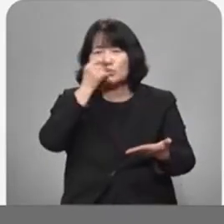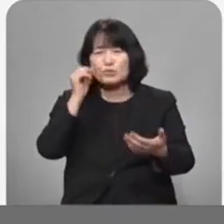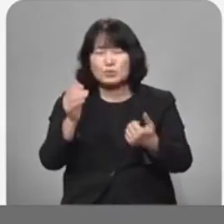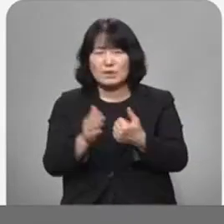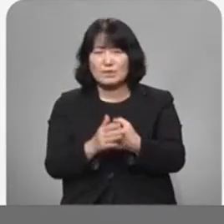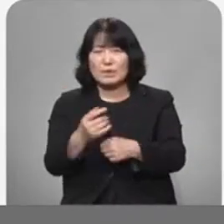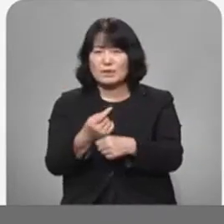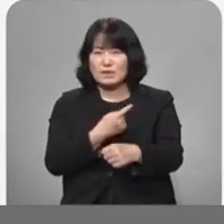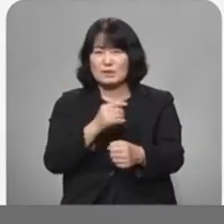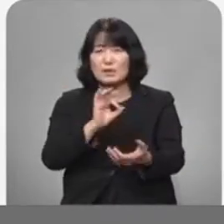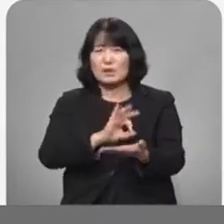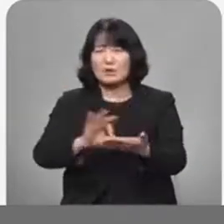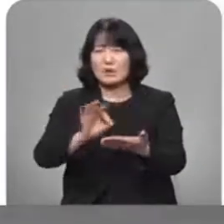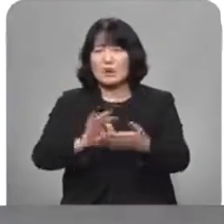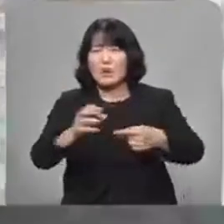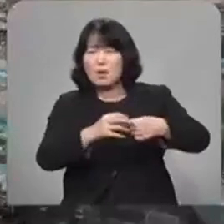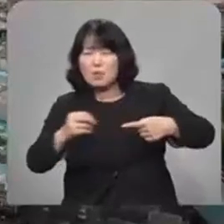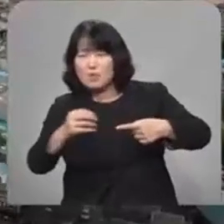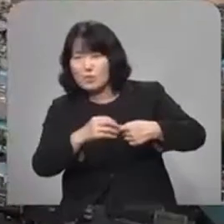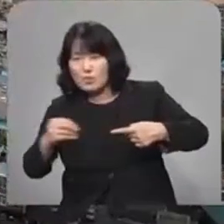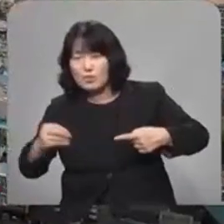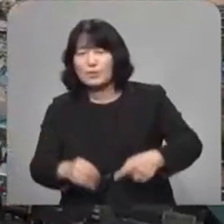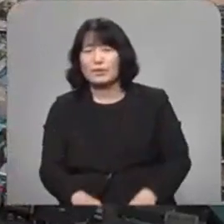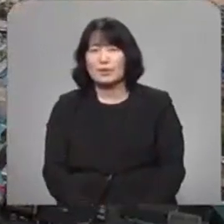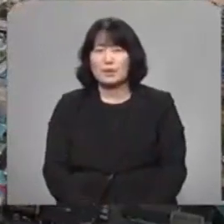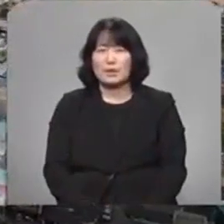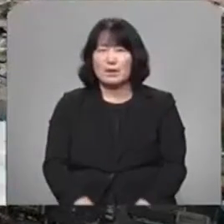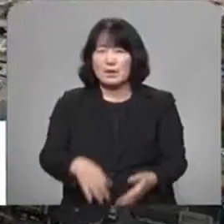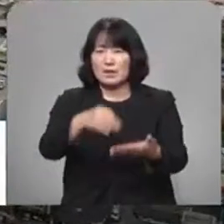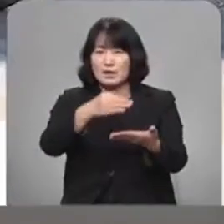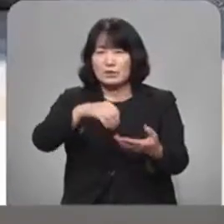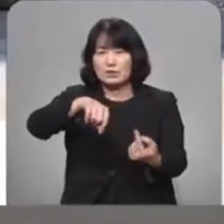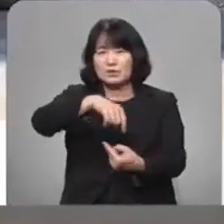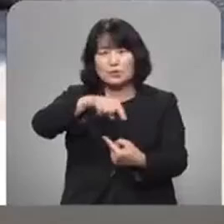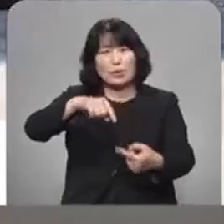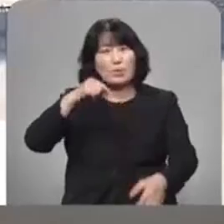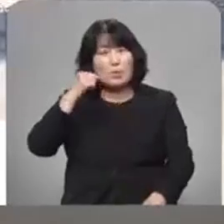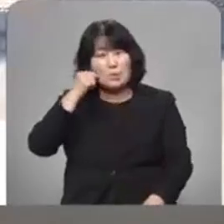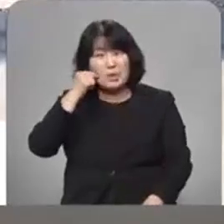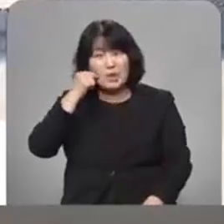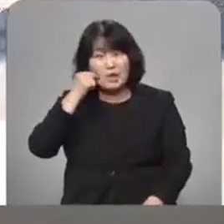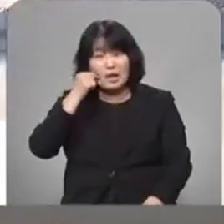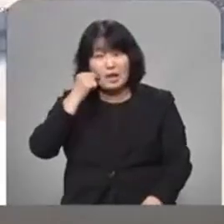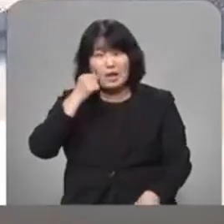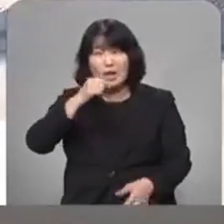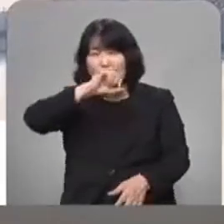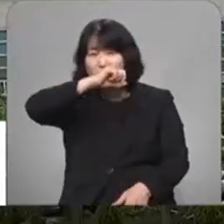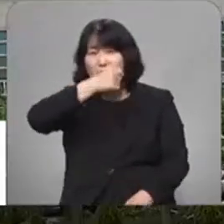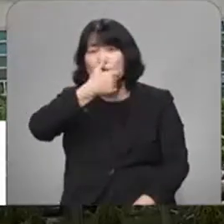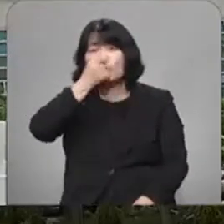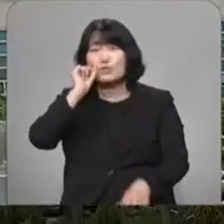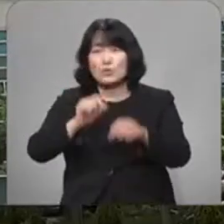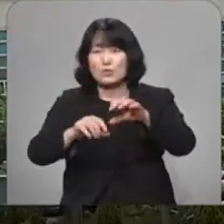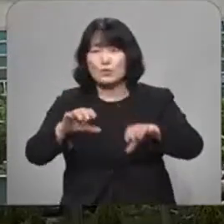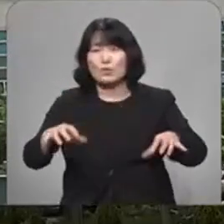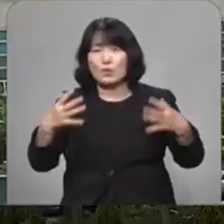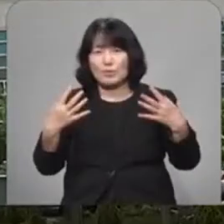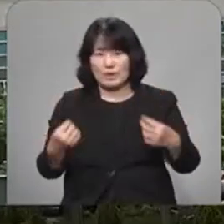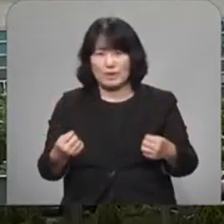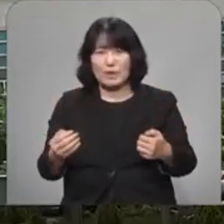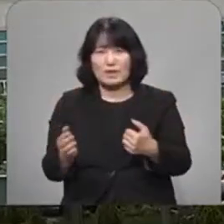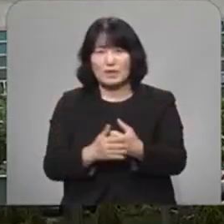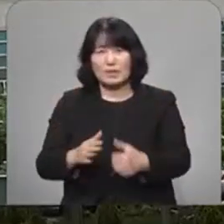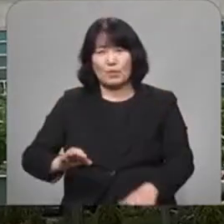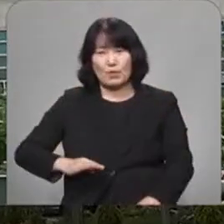지난해 많이 쓴 결과입니다 애초에 기금 운용을 잘 못할 정도로 재정이 어려운 시군도 있습니다이 때문에